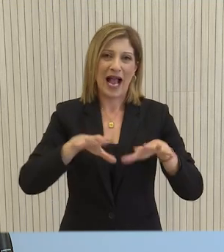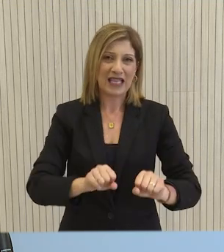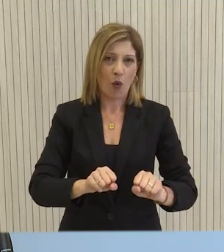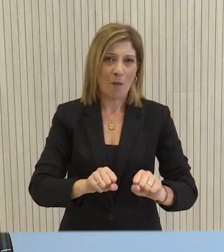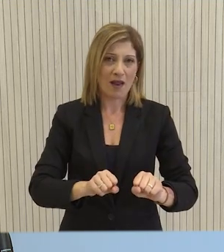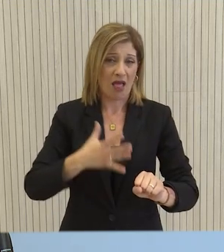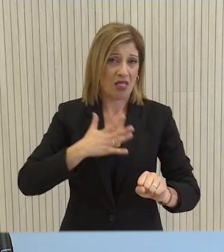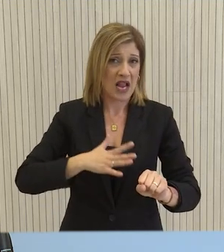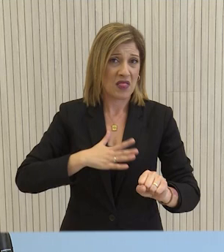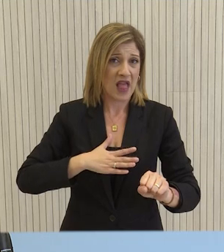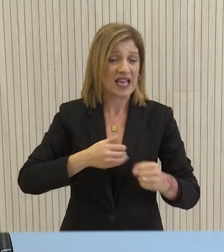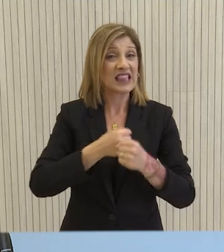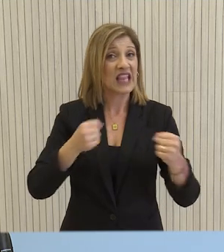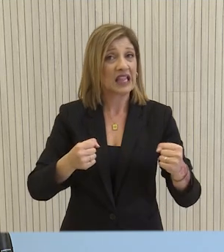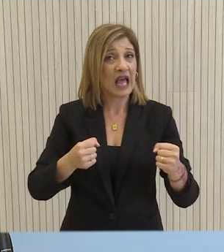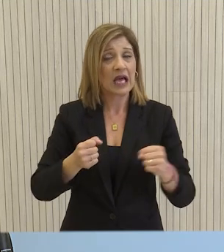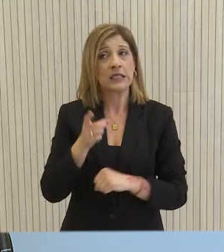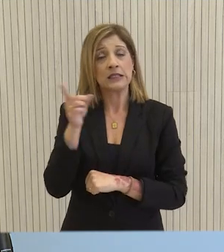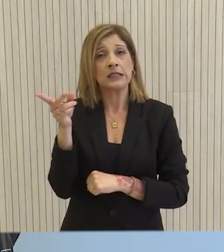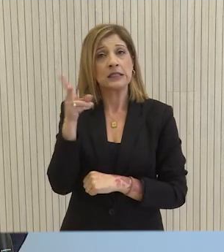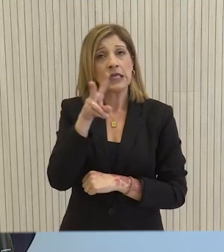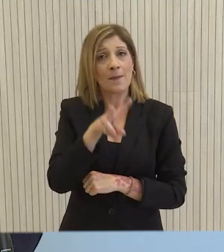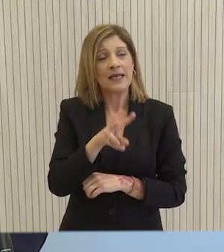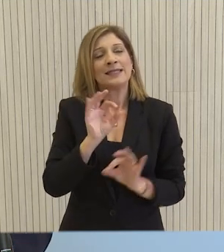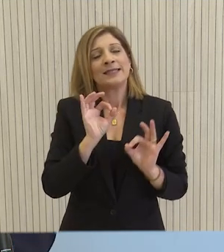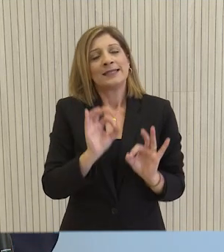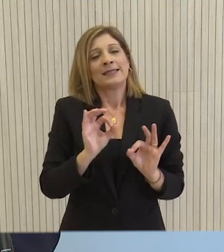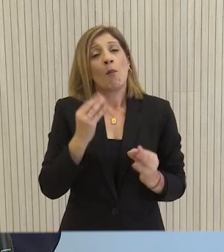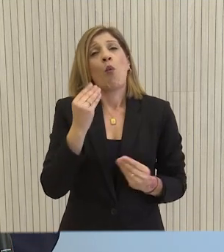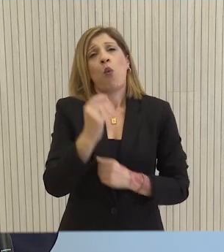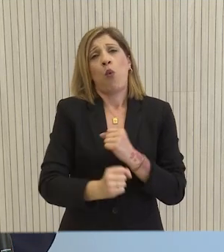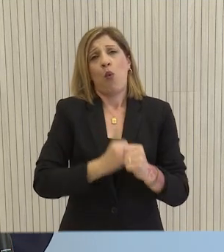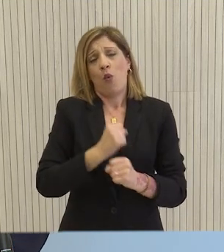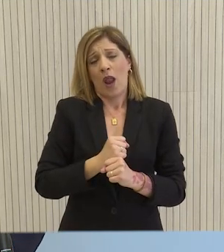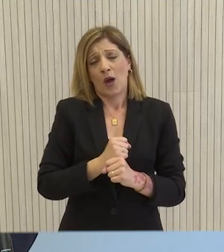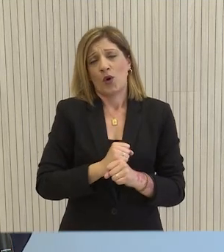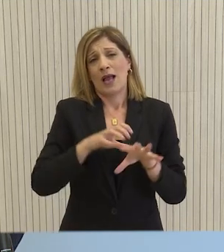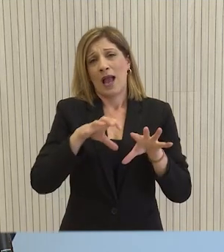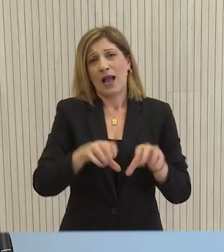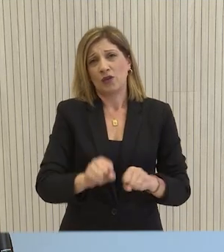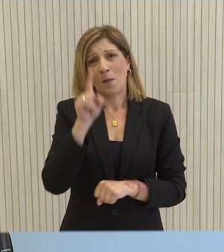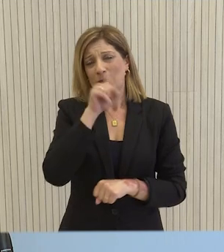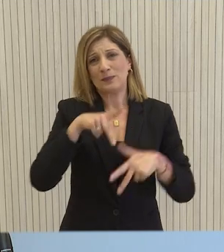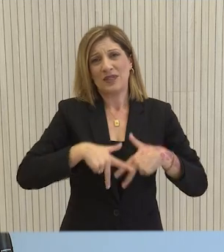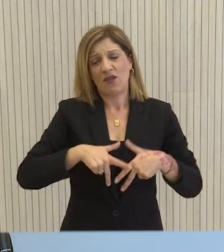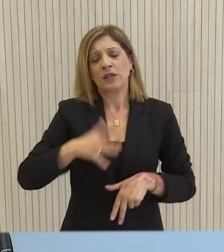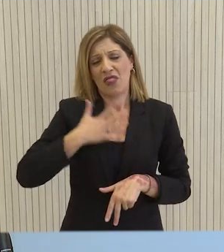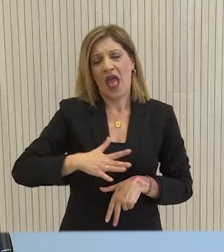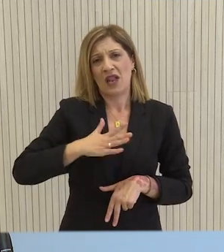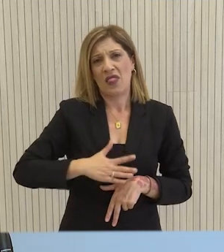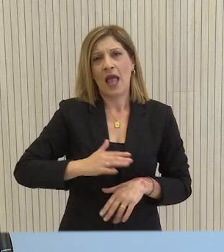Είναι η διαχρονική, αν θέλετε, επιδίωξη, στάση του ψευδοκράτους ως προσπάθειες για είτε αναγνώρισή της είτε για